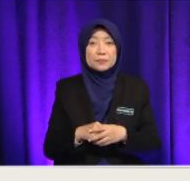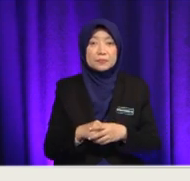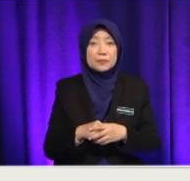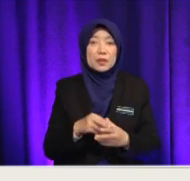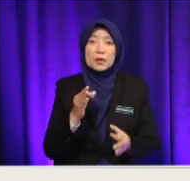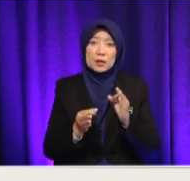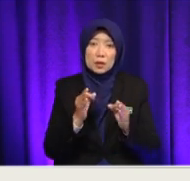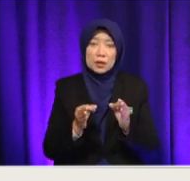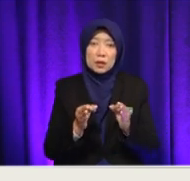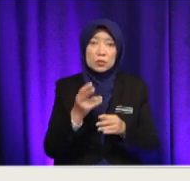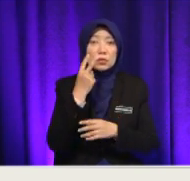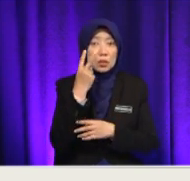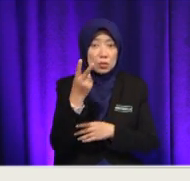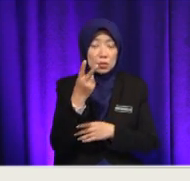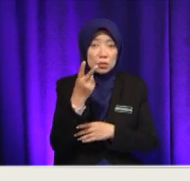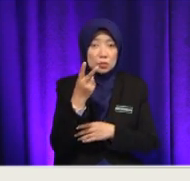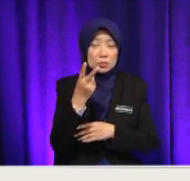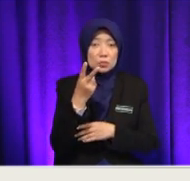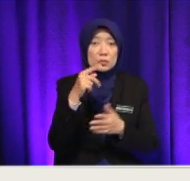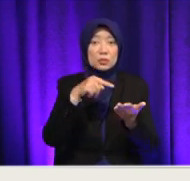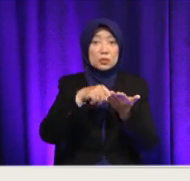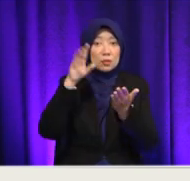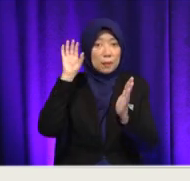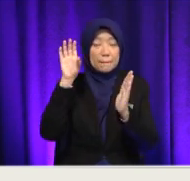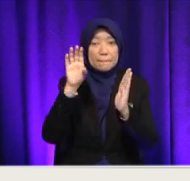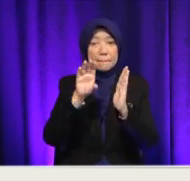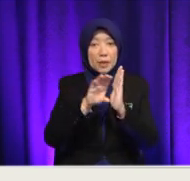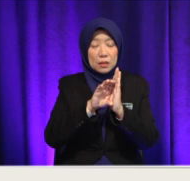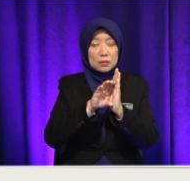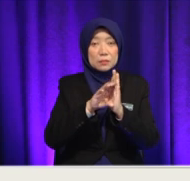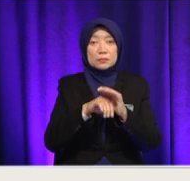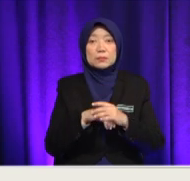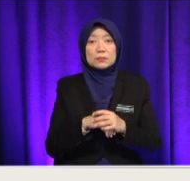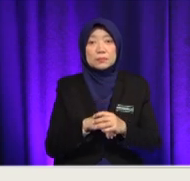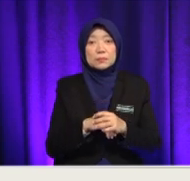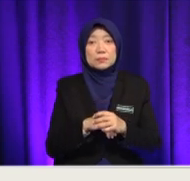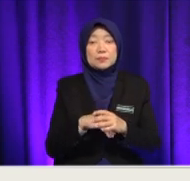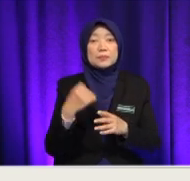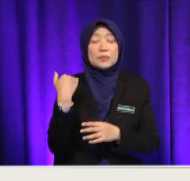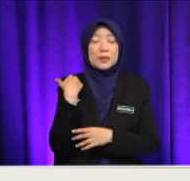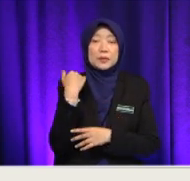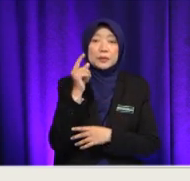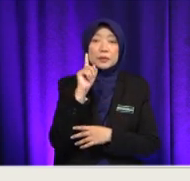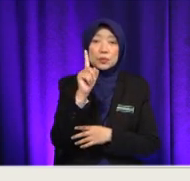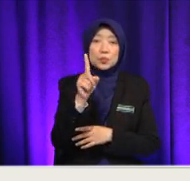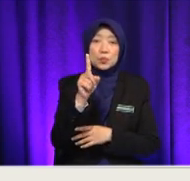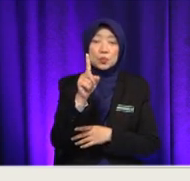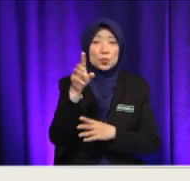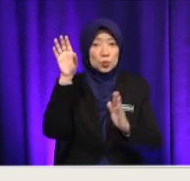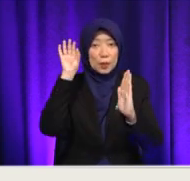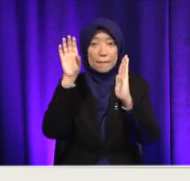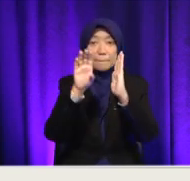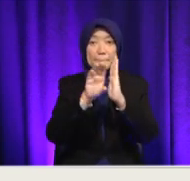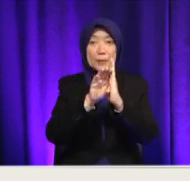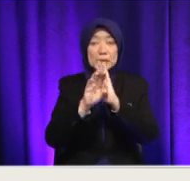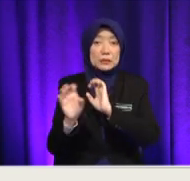Kalau kita tengok dekat sini, Sean, pada gambar rajah ini ada satu gambar rajah yang awal tu